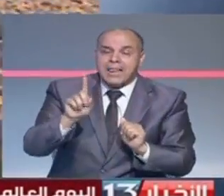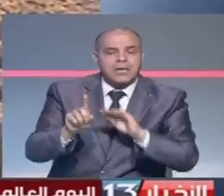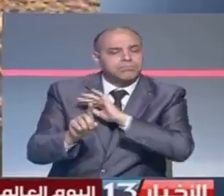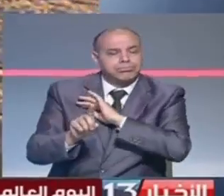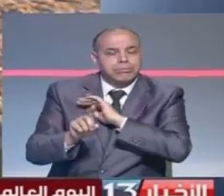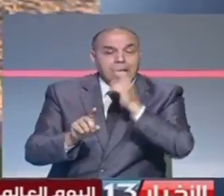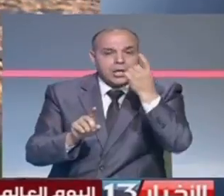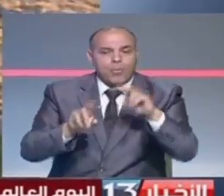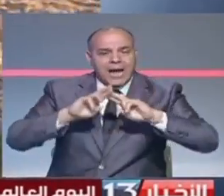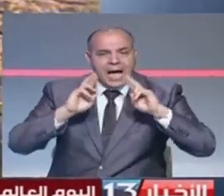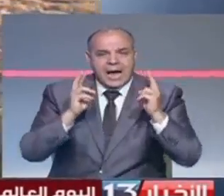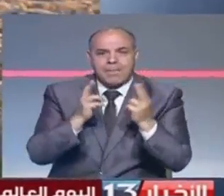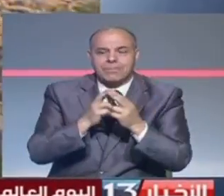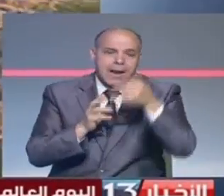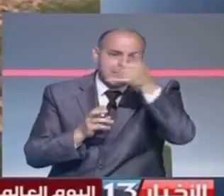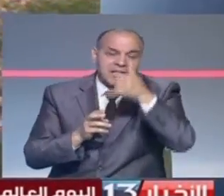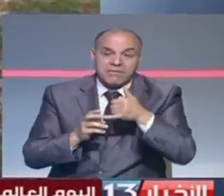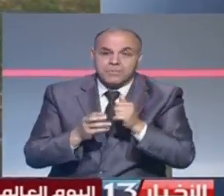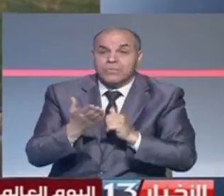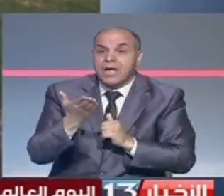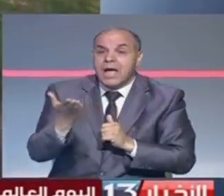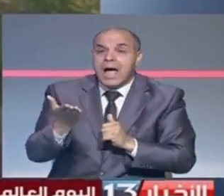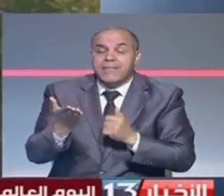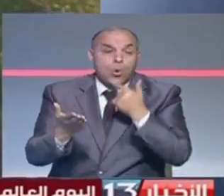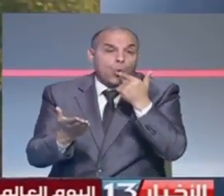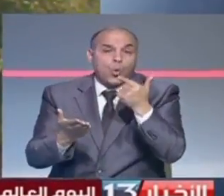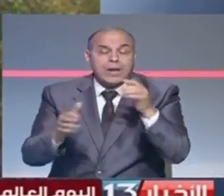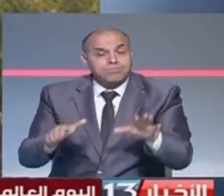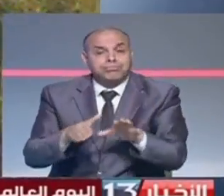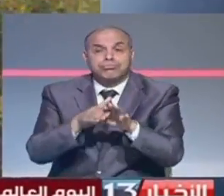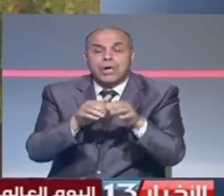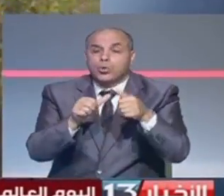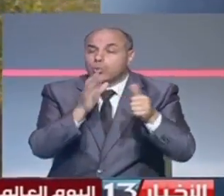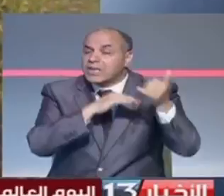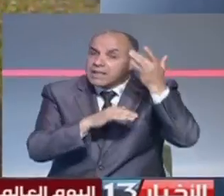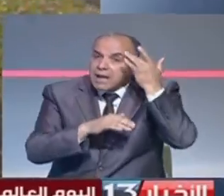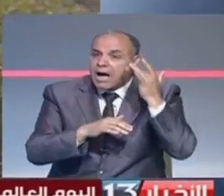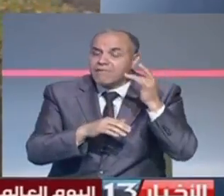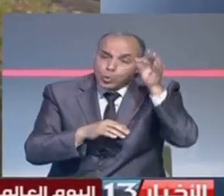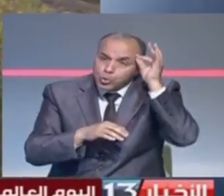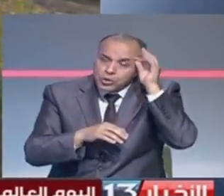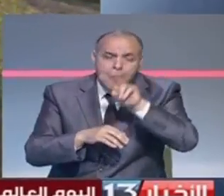مع اليوم العالمي للمتاحف وتتناول هذه التظاهره التراث الثقافي الوطني في مختلف اشكاله